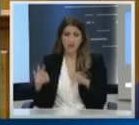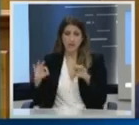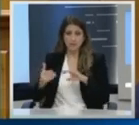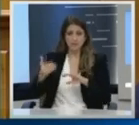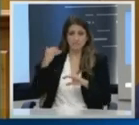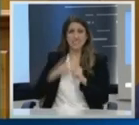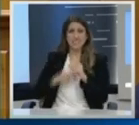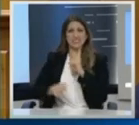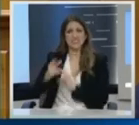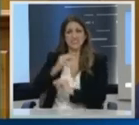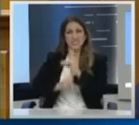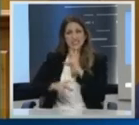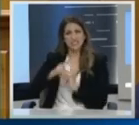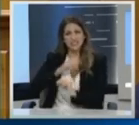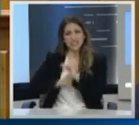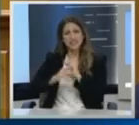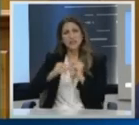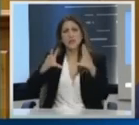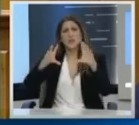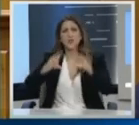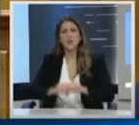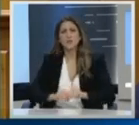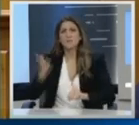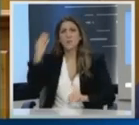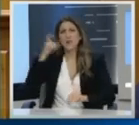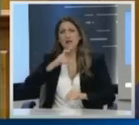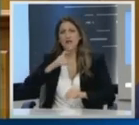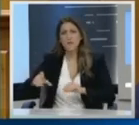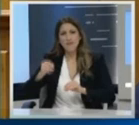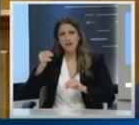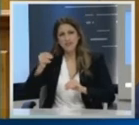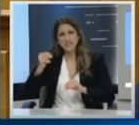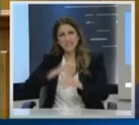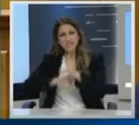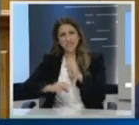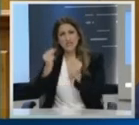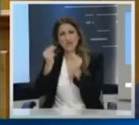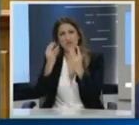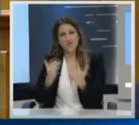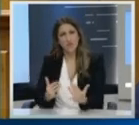τον οποίο ξεκίνησε για πρώτη φορά στη συζήτηση την προηγούμενη εβδομάδα στη Βουλή,